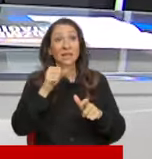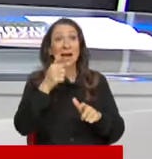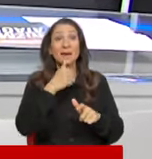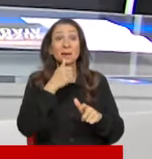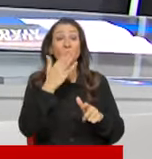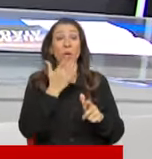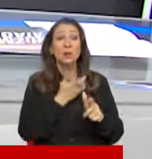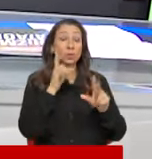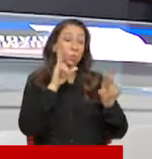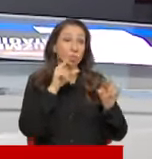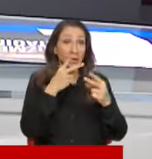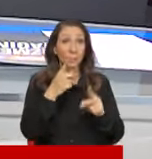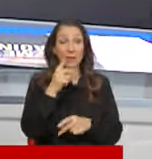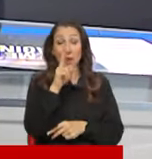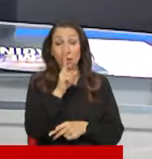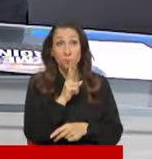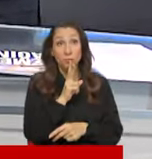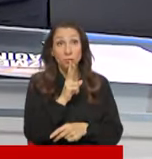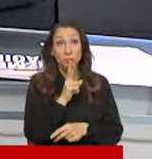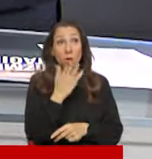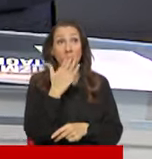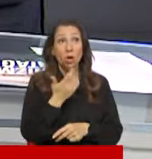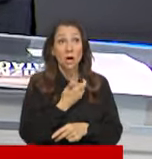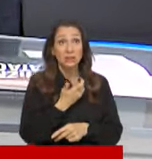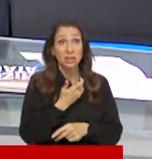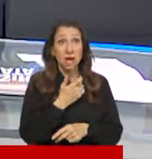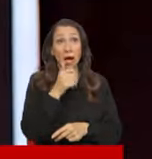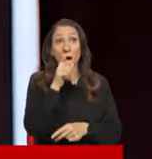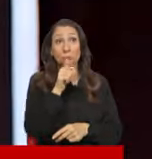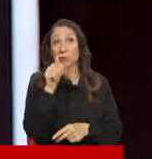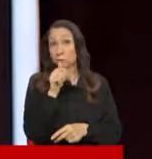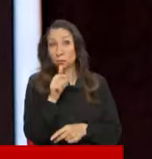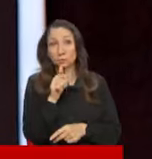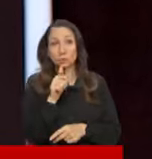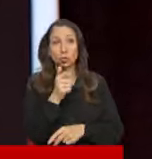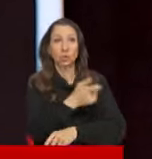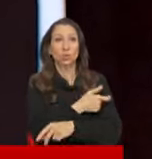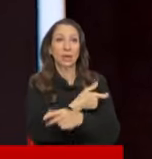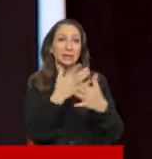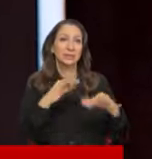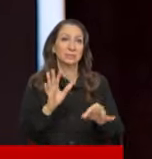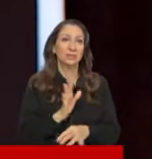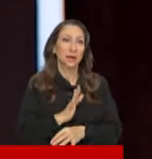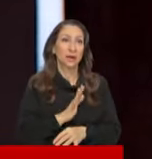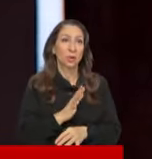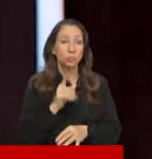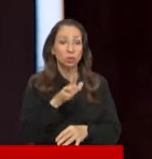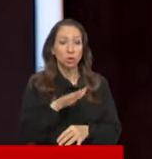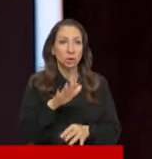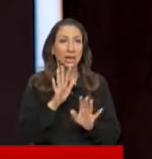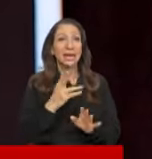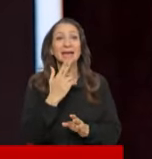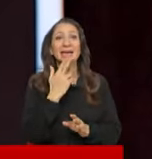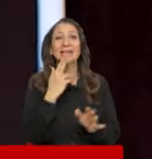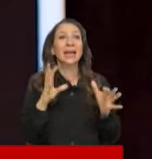öğrenci yurd aştık ve şu anda 1200 Eee öğrenci 600 600 yurt hazırlığımız var bu sosyal